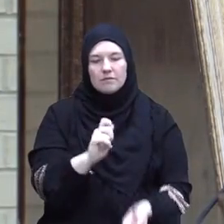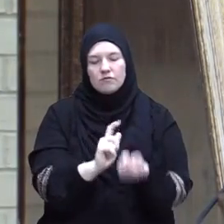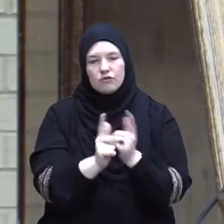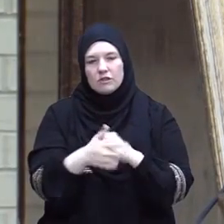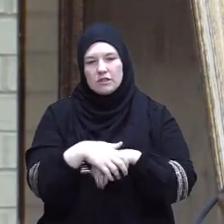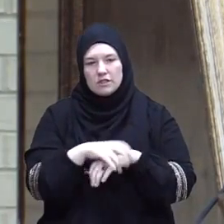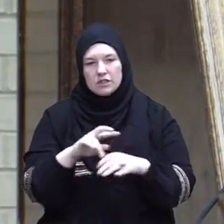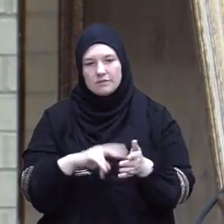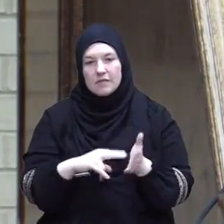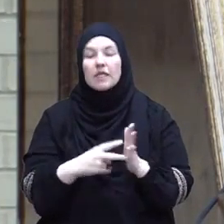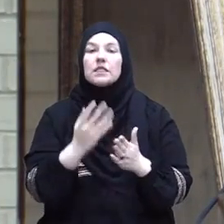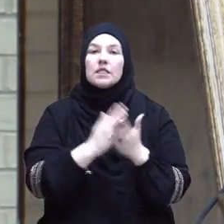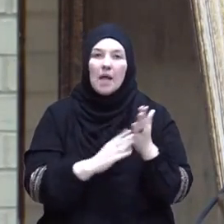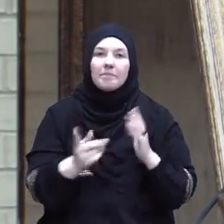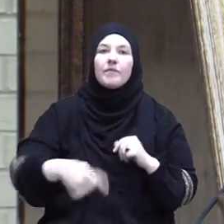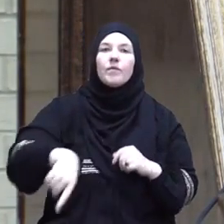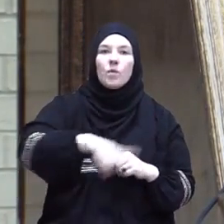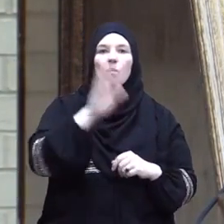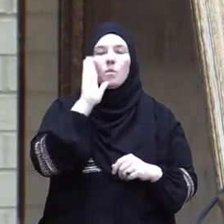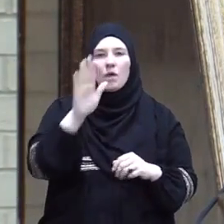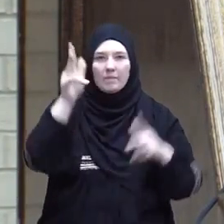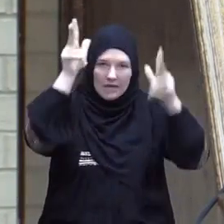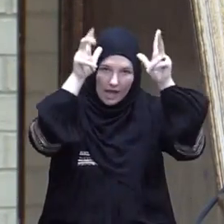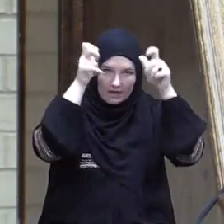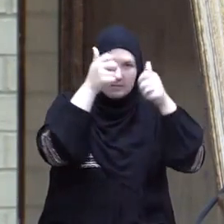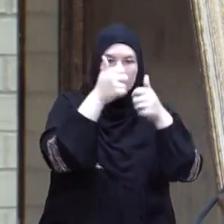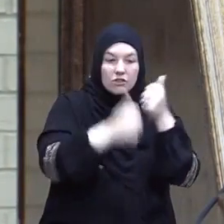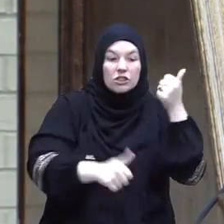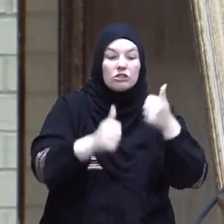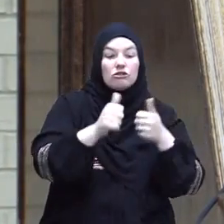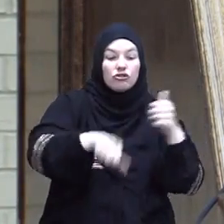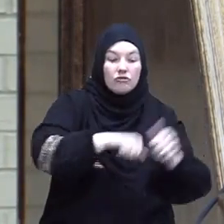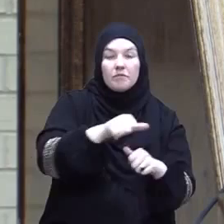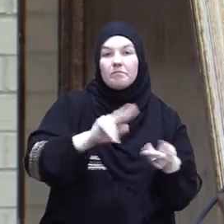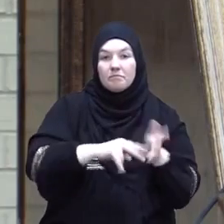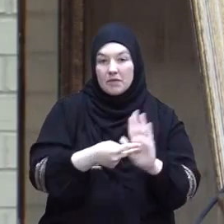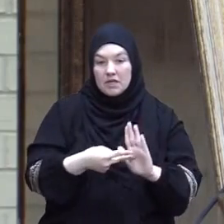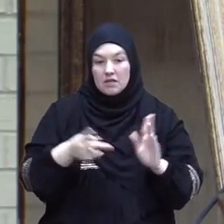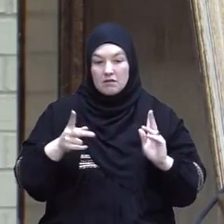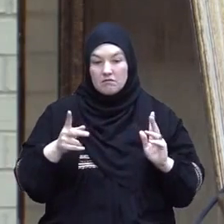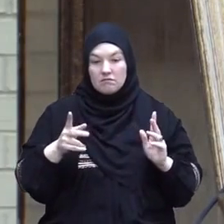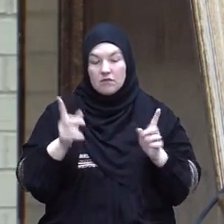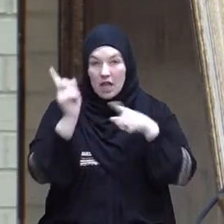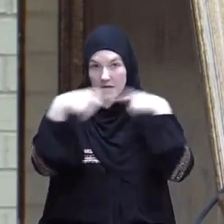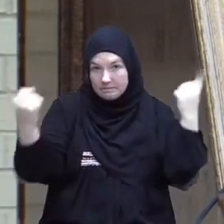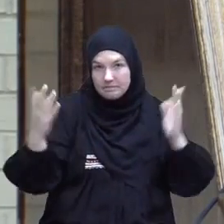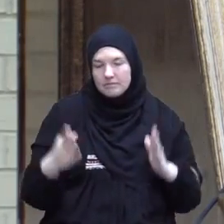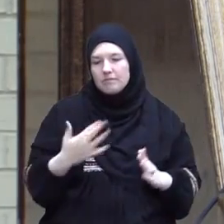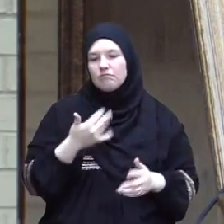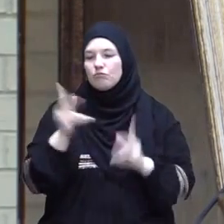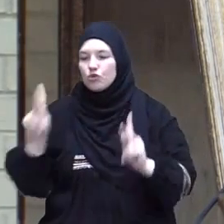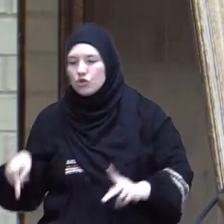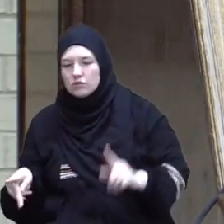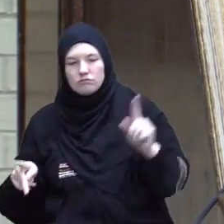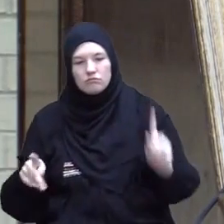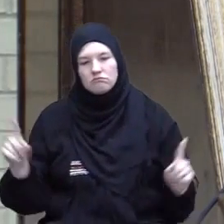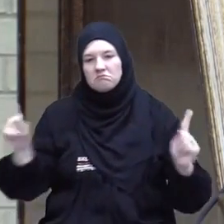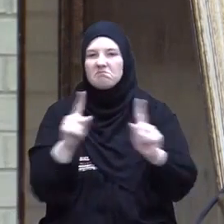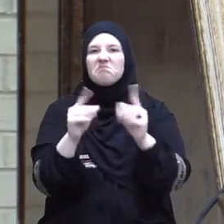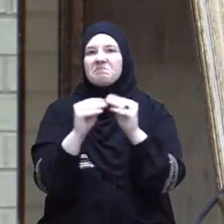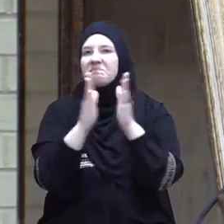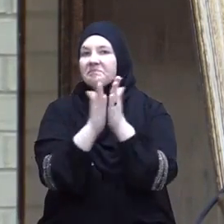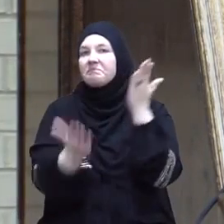عَدُوٍ. Some of you will be enemies to each other. And وَلَكُمْ فِي الْأَرْضِ مُسْتَقَرٌ